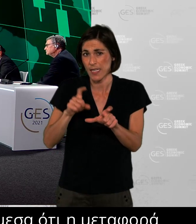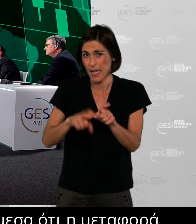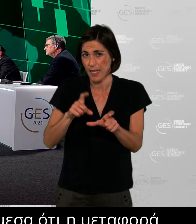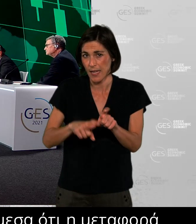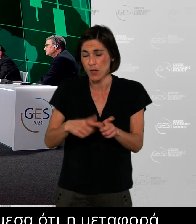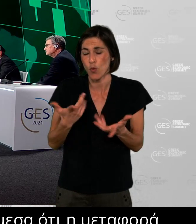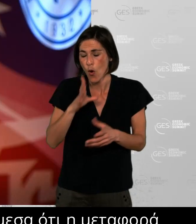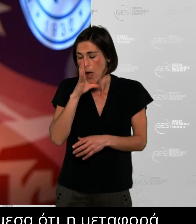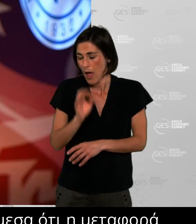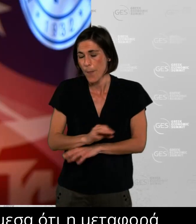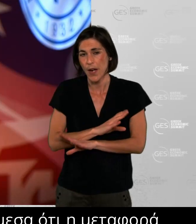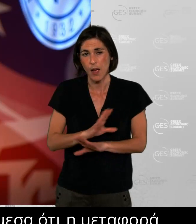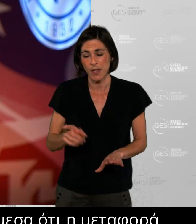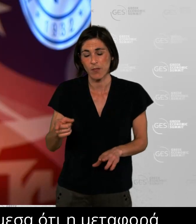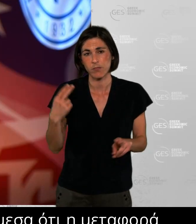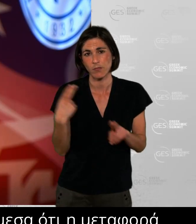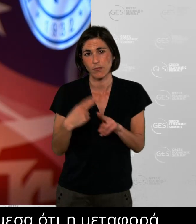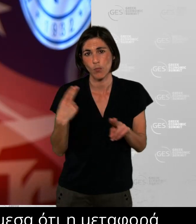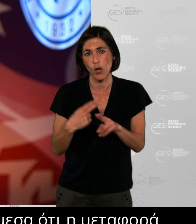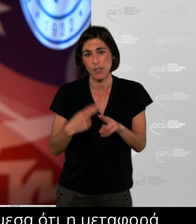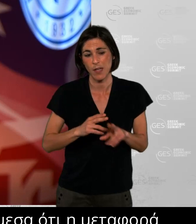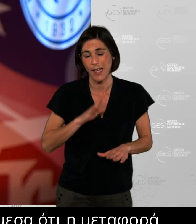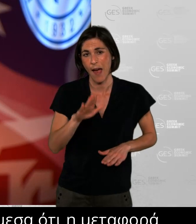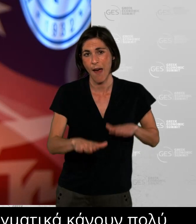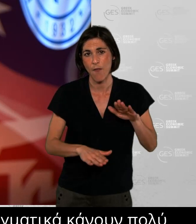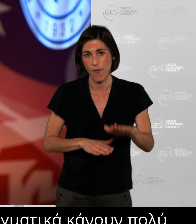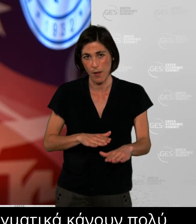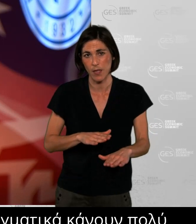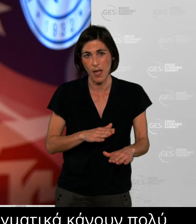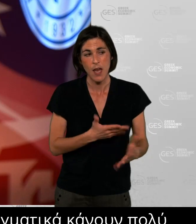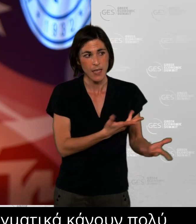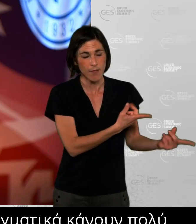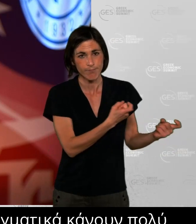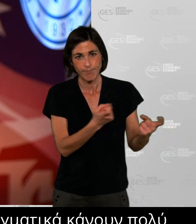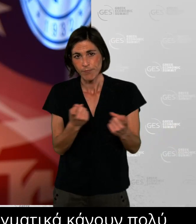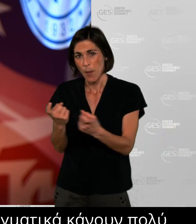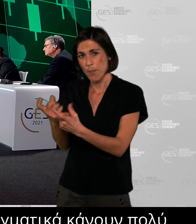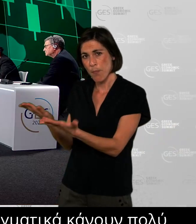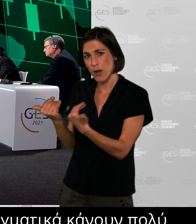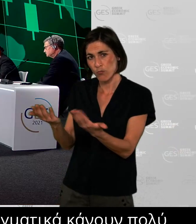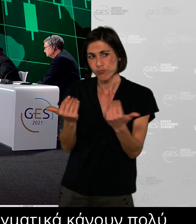κάνουν πολύ, πολύ ωραία, πολύ σημαντικά βήματα τραβώντας επενδύσεις από παντού.